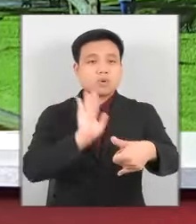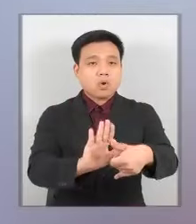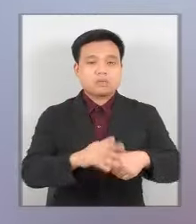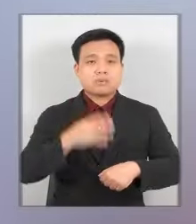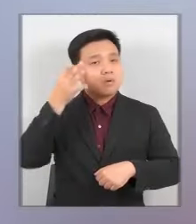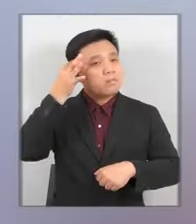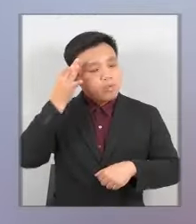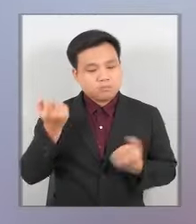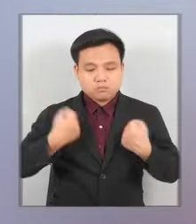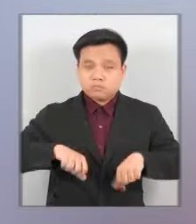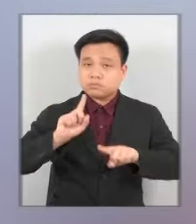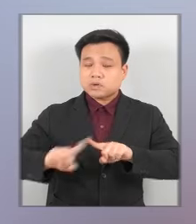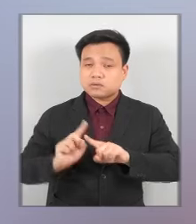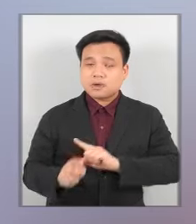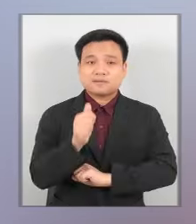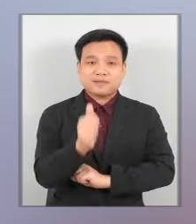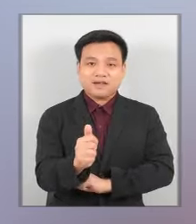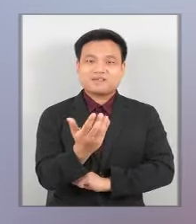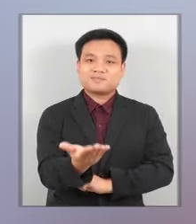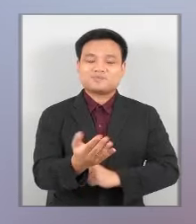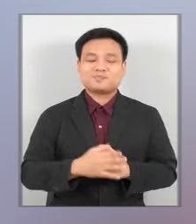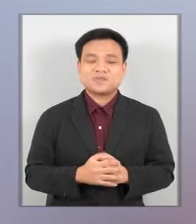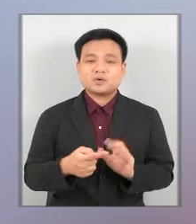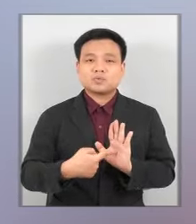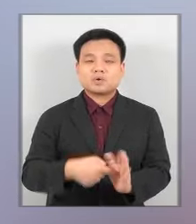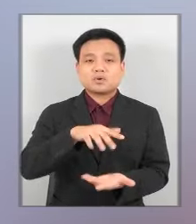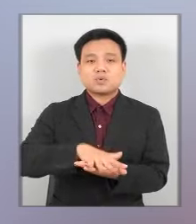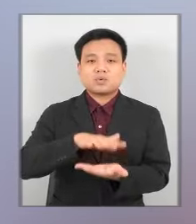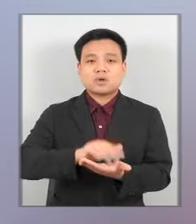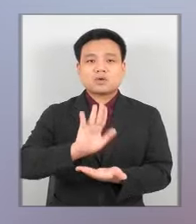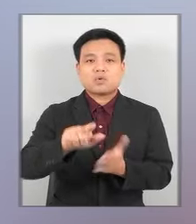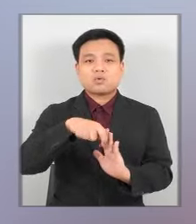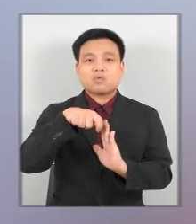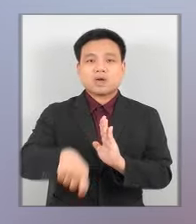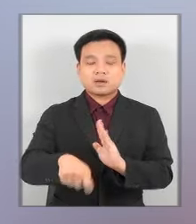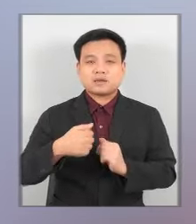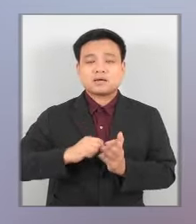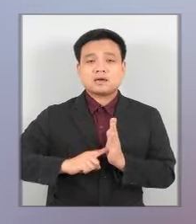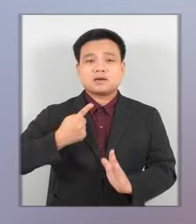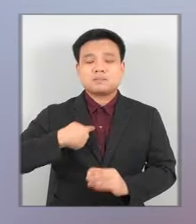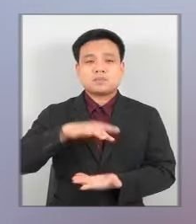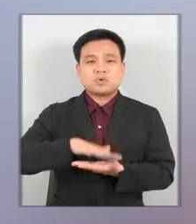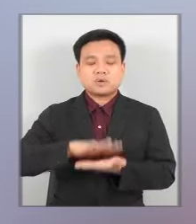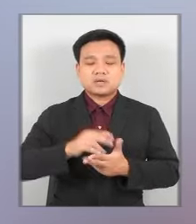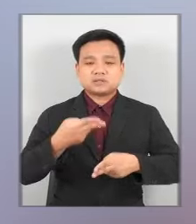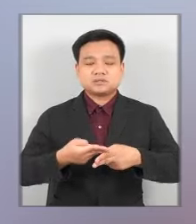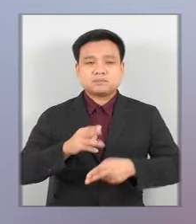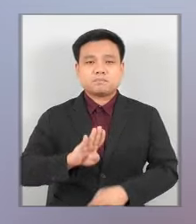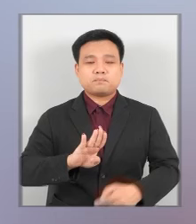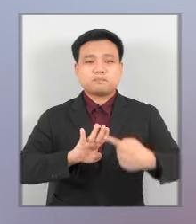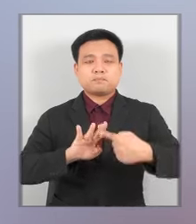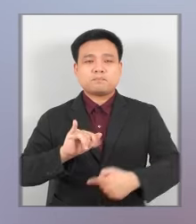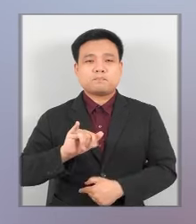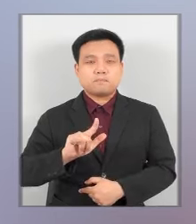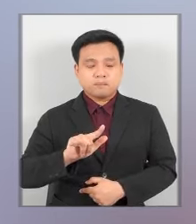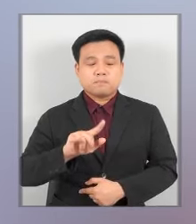กันหน่อยคุณผู้ชมครับนี่เรื่องนี้เริ่มมาจากสภานักเรียนโรงเรียนบุญวัฒนาครับโพสต์ภาพระเบียบการ